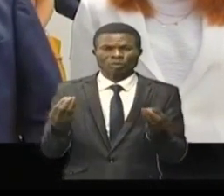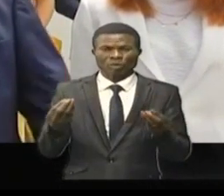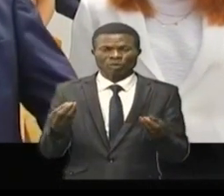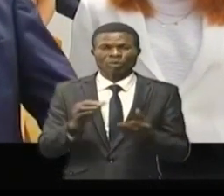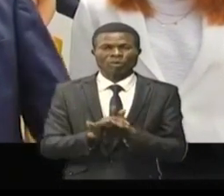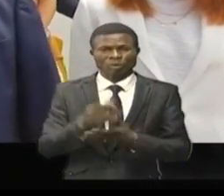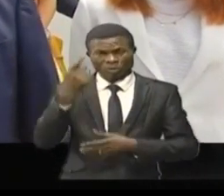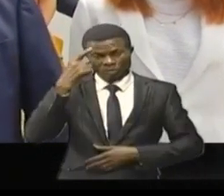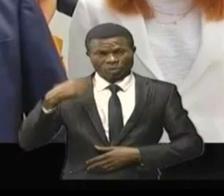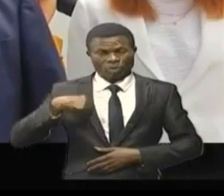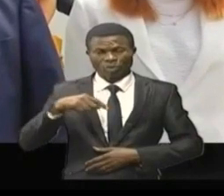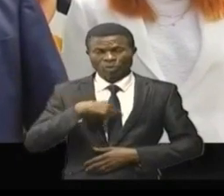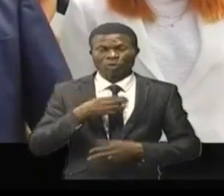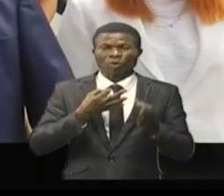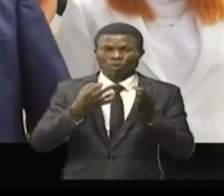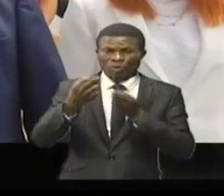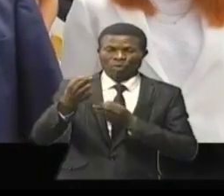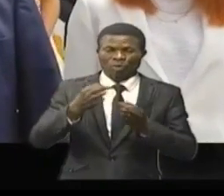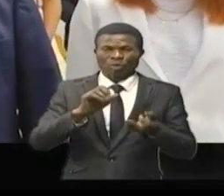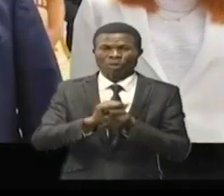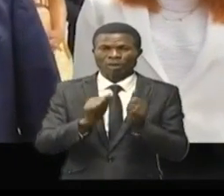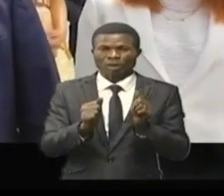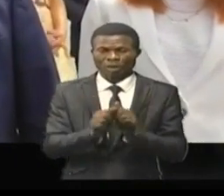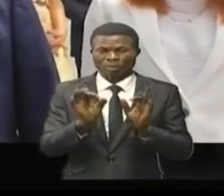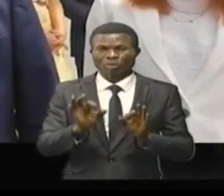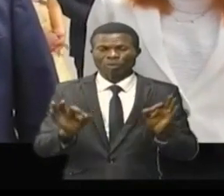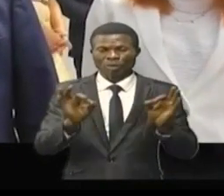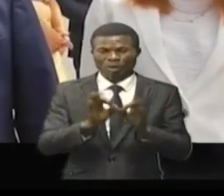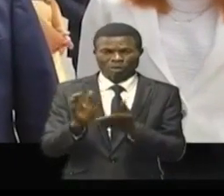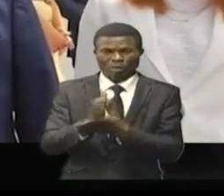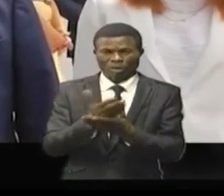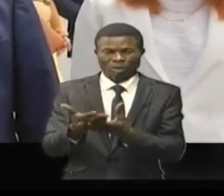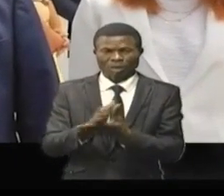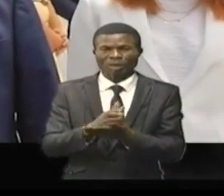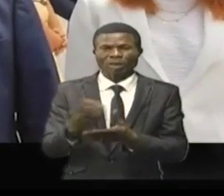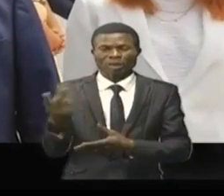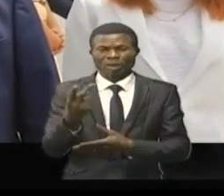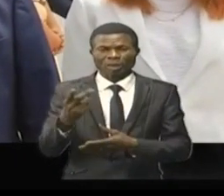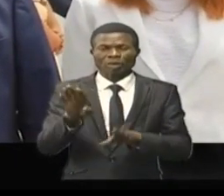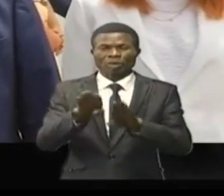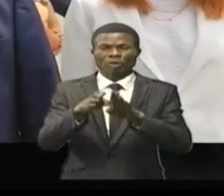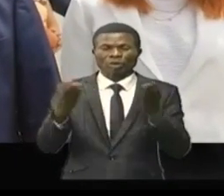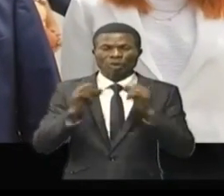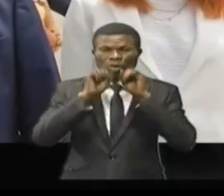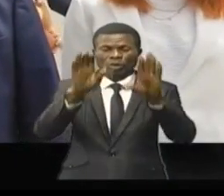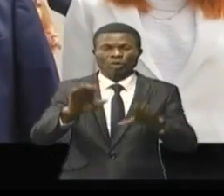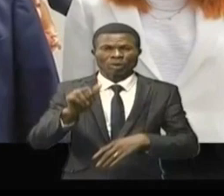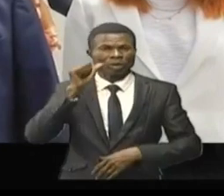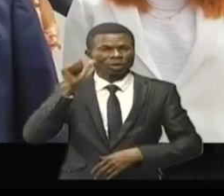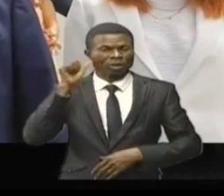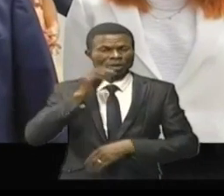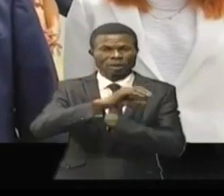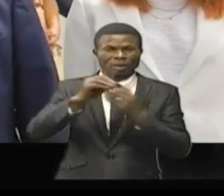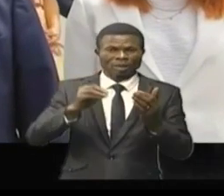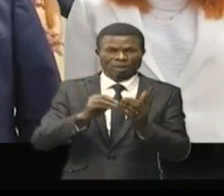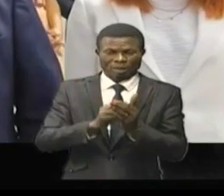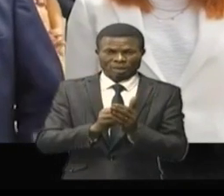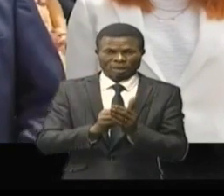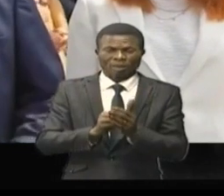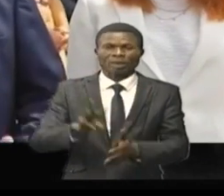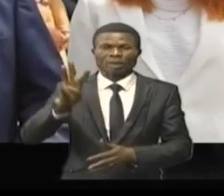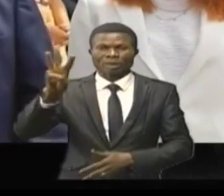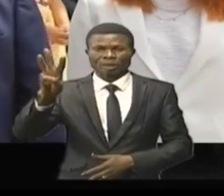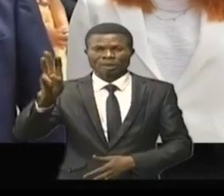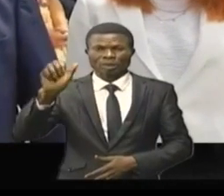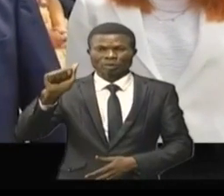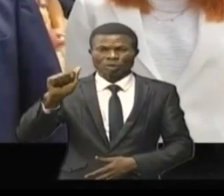je vous ai expliqué qu'on avait été évidemment bien au courant, inauguré hier le centre Wallonie-Bruxelles-Kinshasa. Il faut savoir que dans le